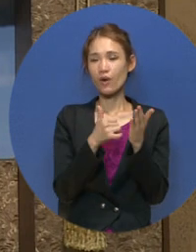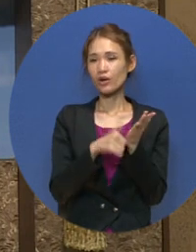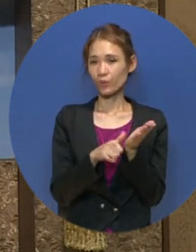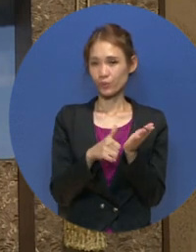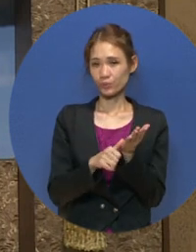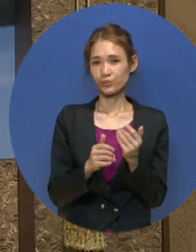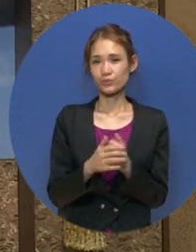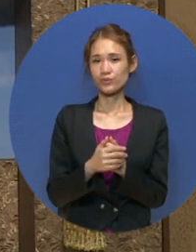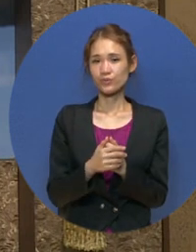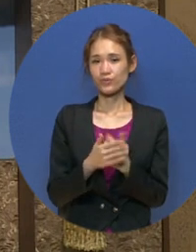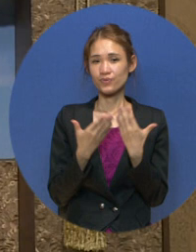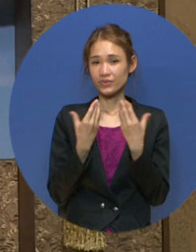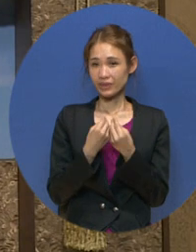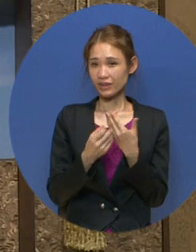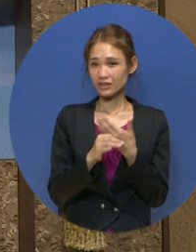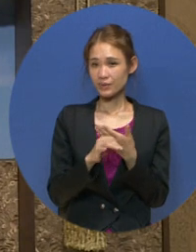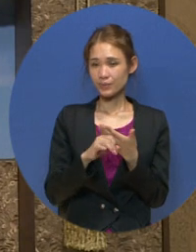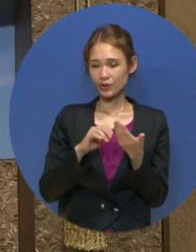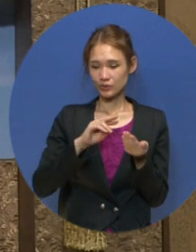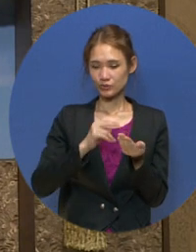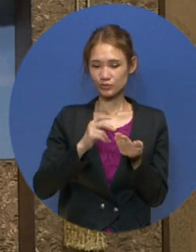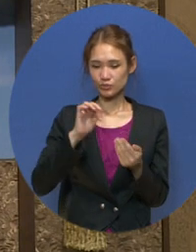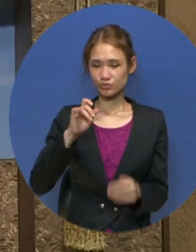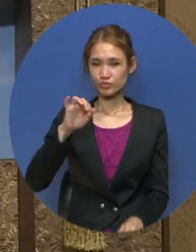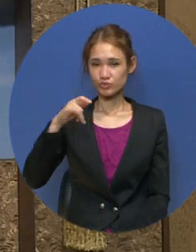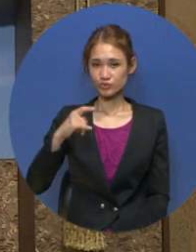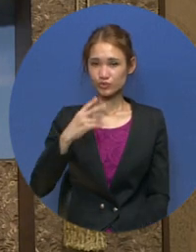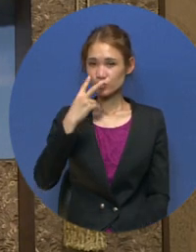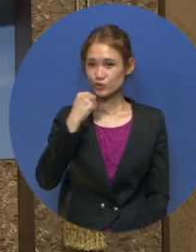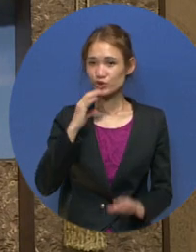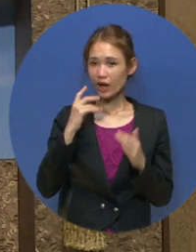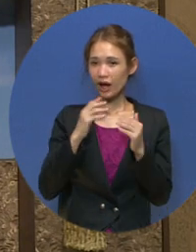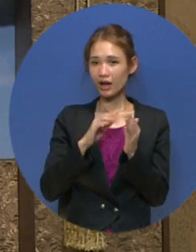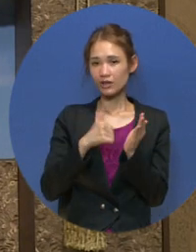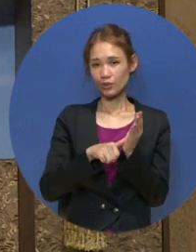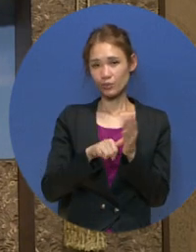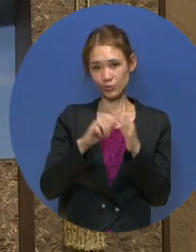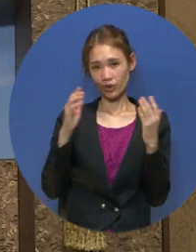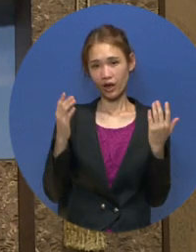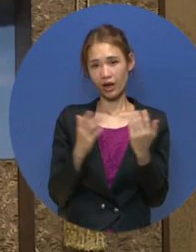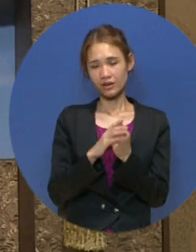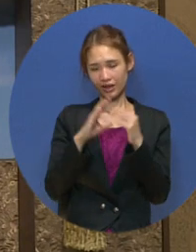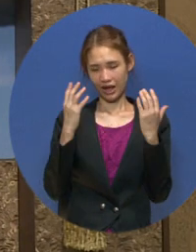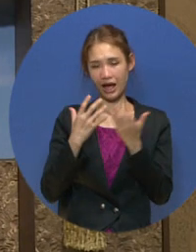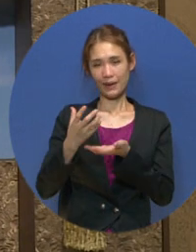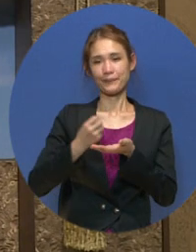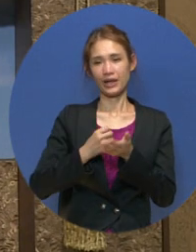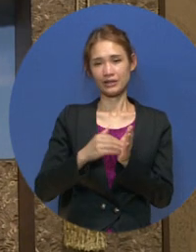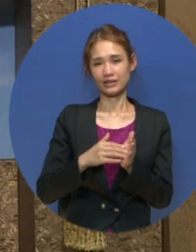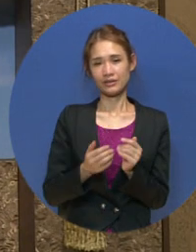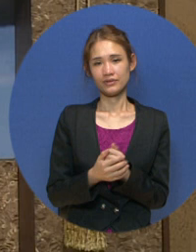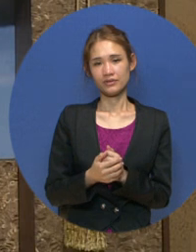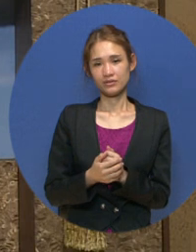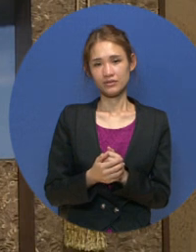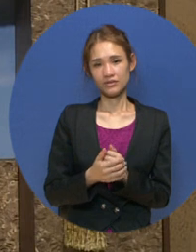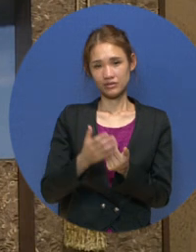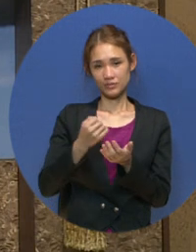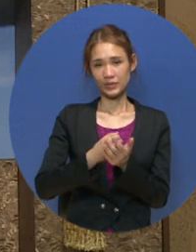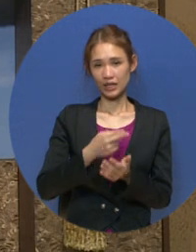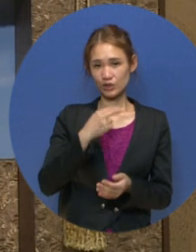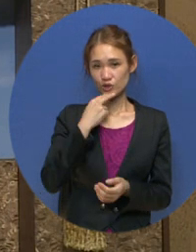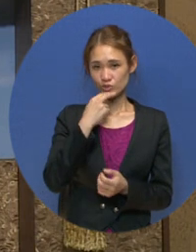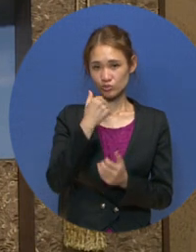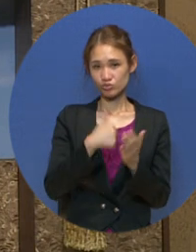생활용품, 뭐 주방용품, 문구용품, 유아용품. 네. 모든 물건들을 다 받습니다. 그래서 받지 않는